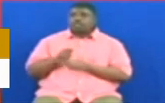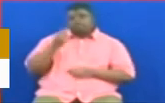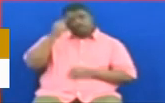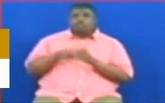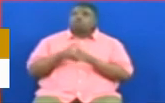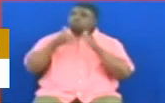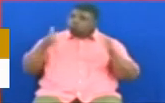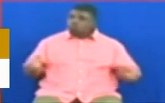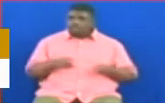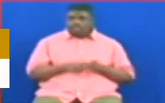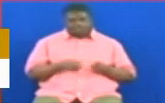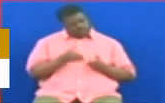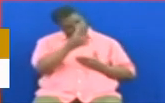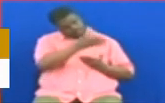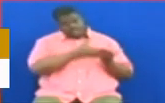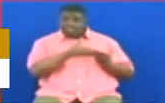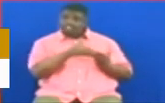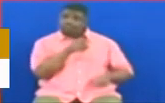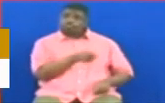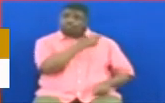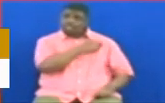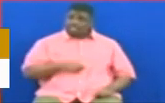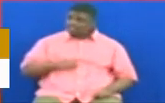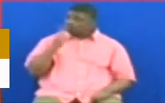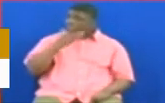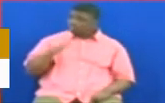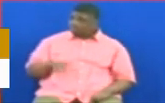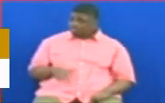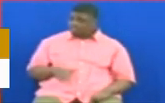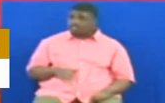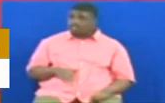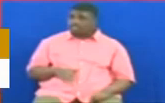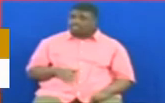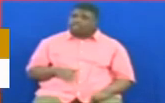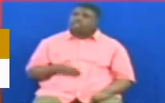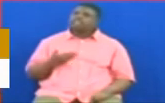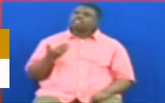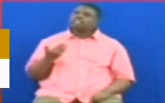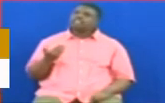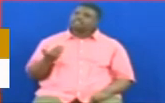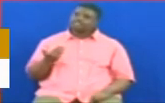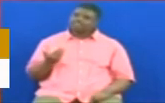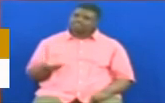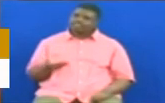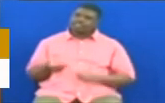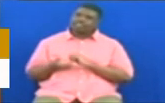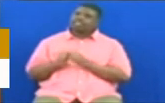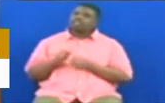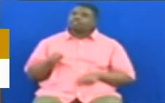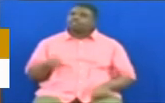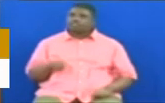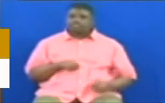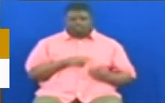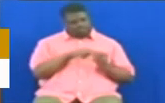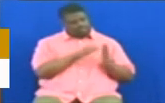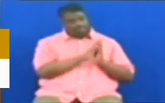Zanzibar na ni maeneo ambayo ndiyo rais wa Zanzibar anayesimamia. Kwa hiyo tunaomba tatizo, mheshimiwa Saddam Kuya, imesoma katiba